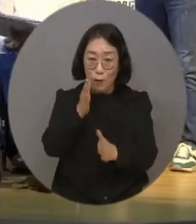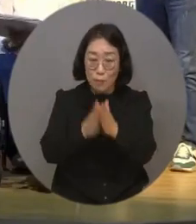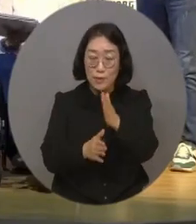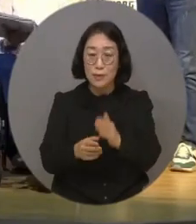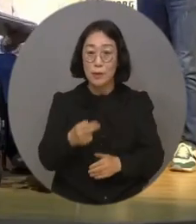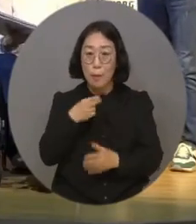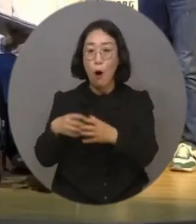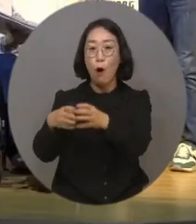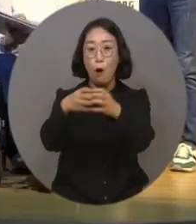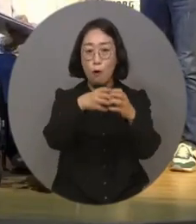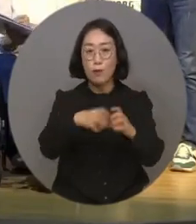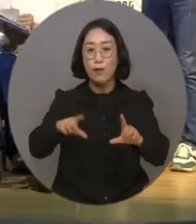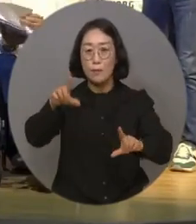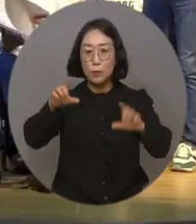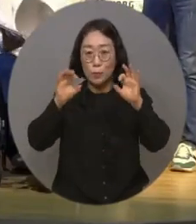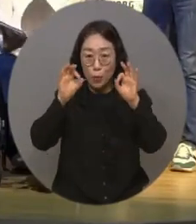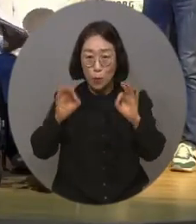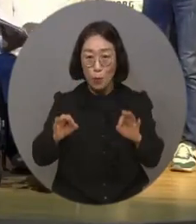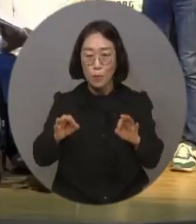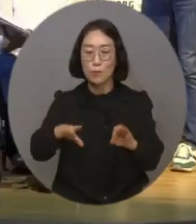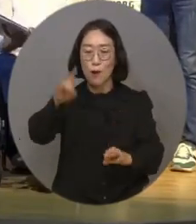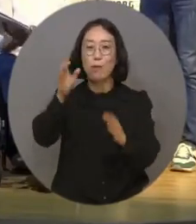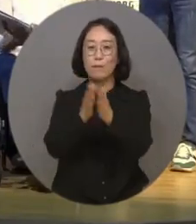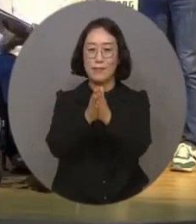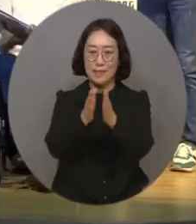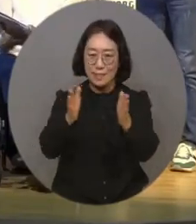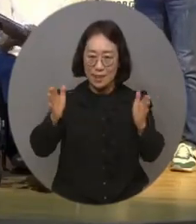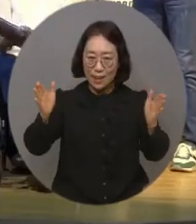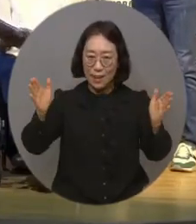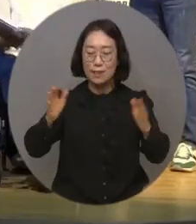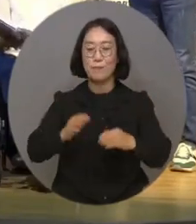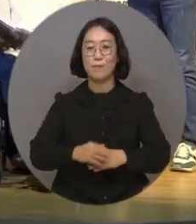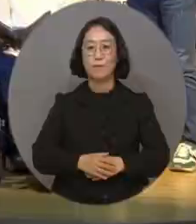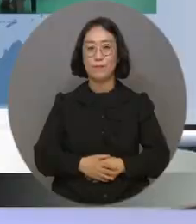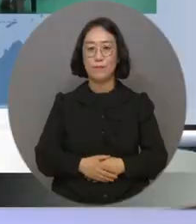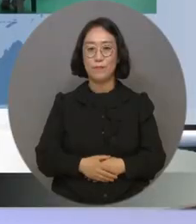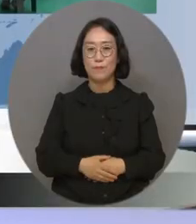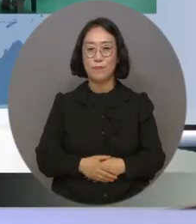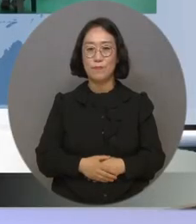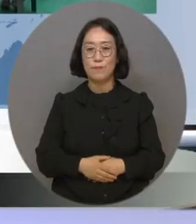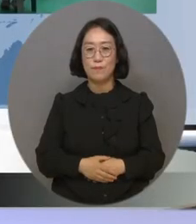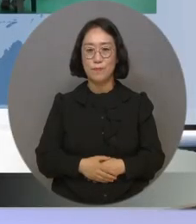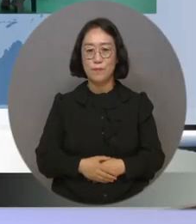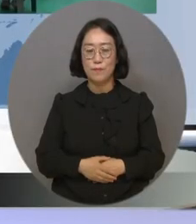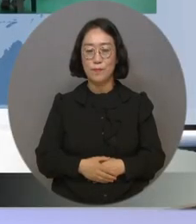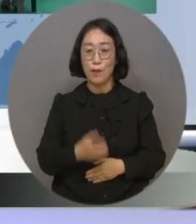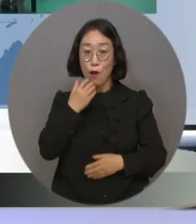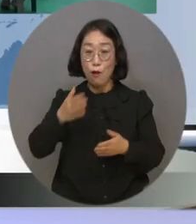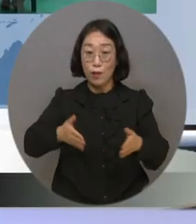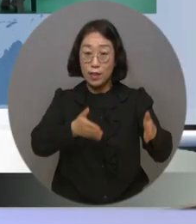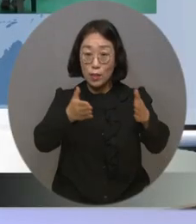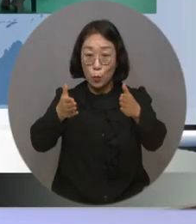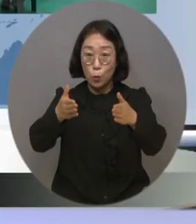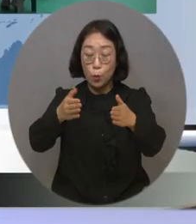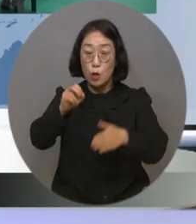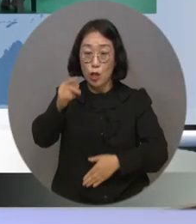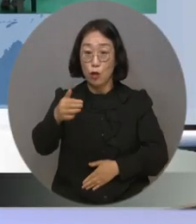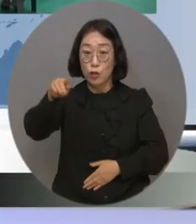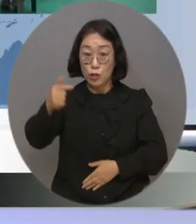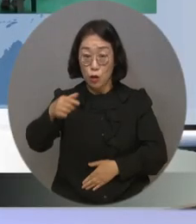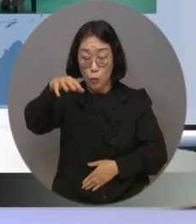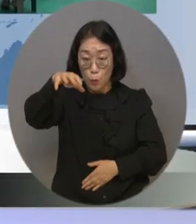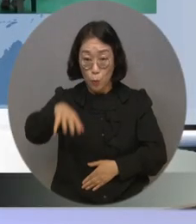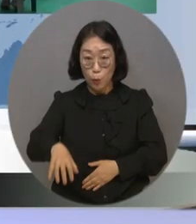함께 어울리는 현장에서 시작됩니다. 복지TV 경기방송 정은선입니다. 경기도 연천군에서 장애인의